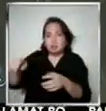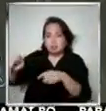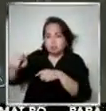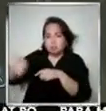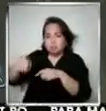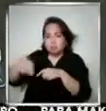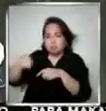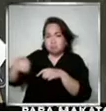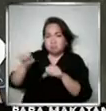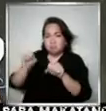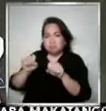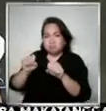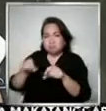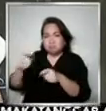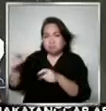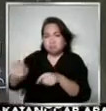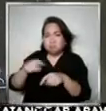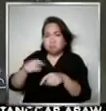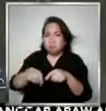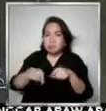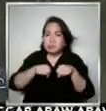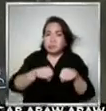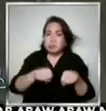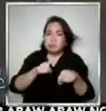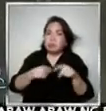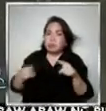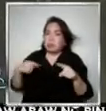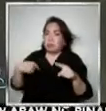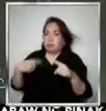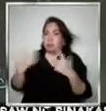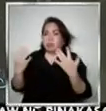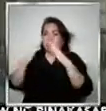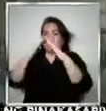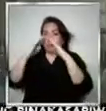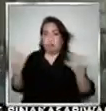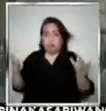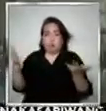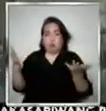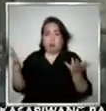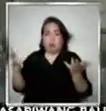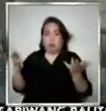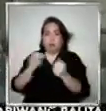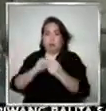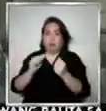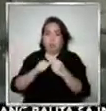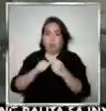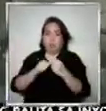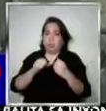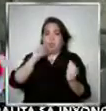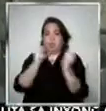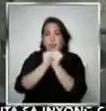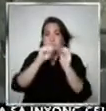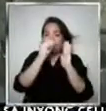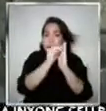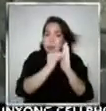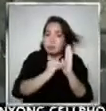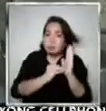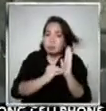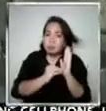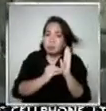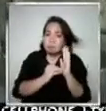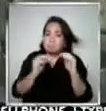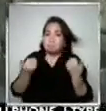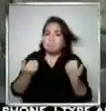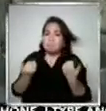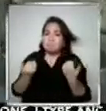kami natatanggap sa iyo kasi wala po kaming bahay. Hindi po kami pinapansin. Bago mag-lockdown, naghahanap po kami